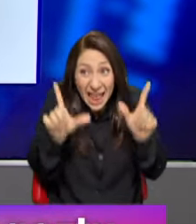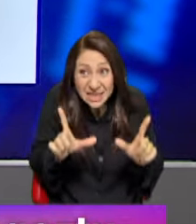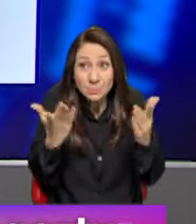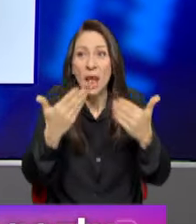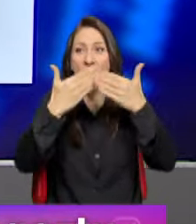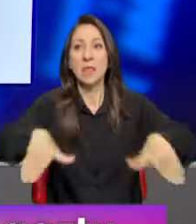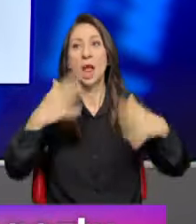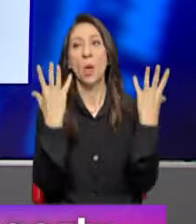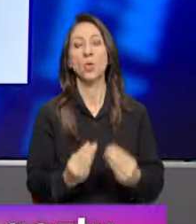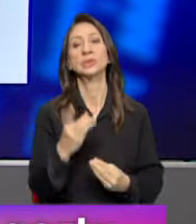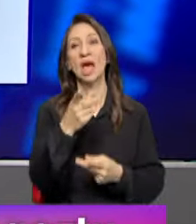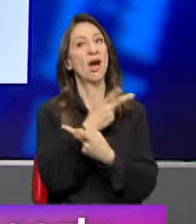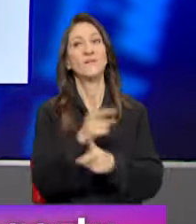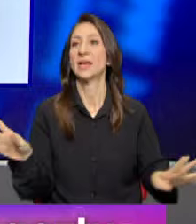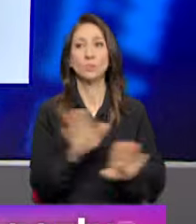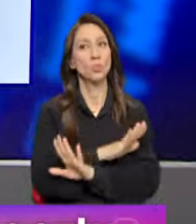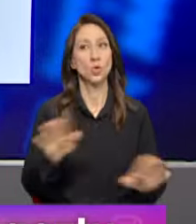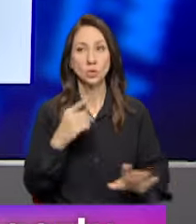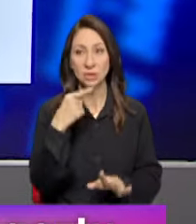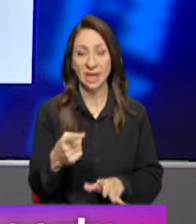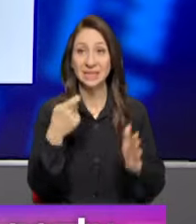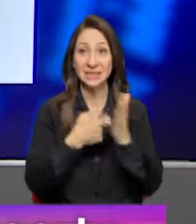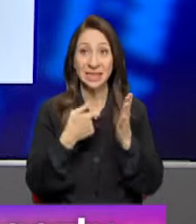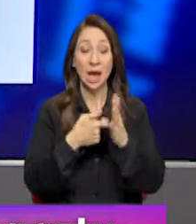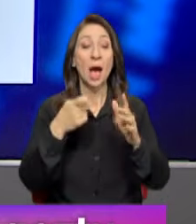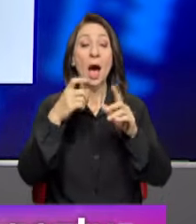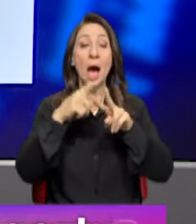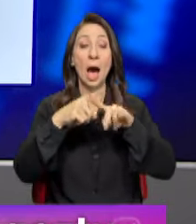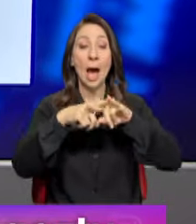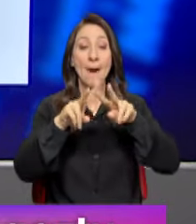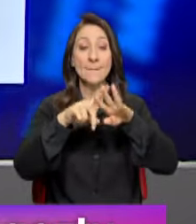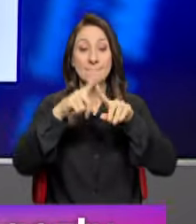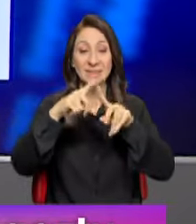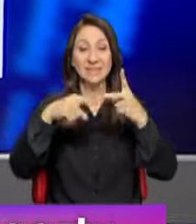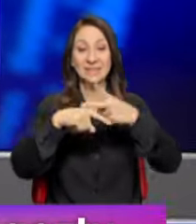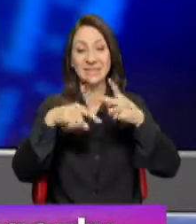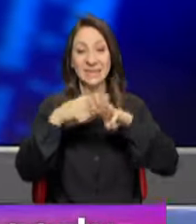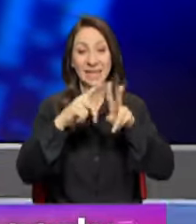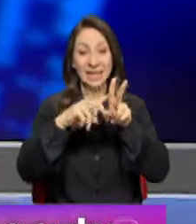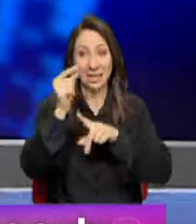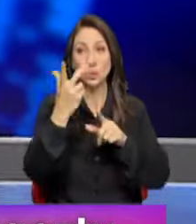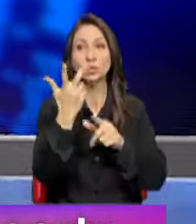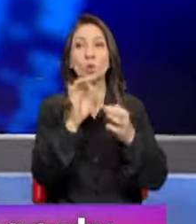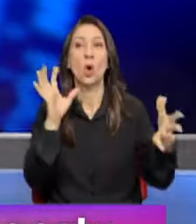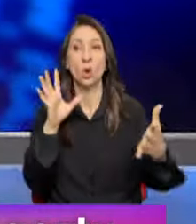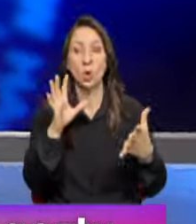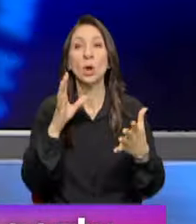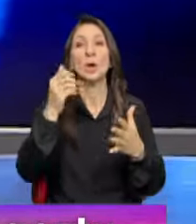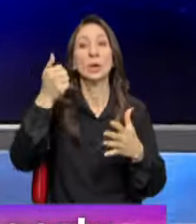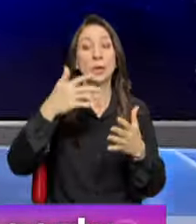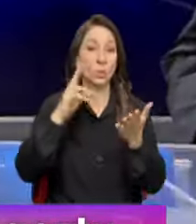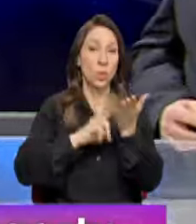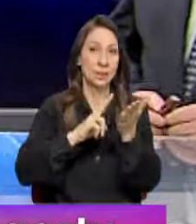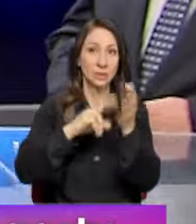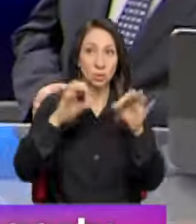Sizleri affetmiyoruz diyen isim Ahmet Zeki Üçok, İYİ Parti Genel İdare Kurulu üyesi Ahmet Zeki Üçok